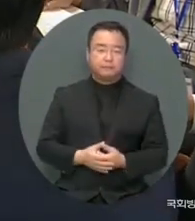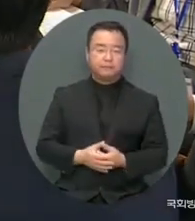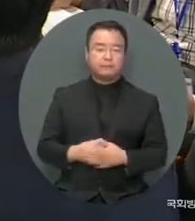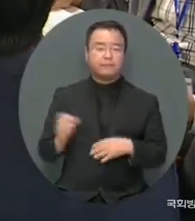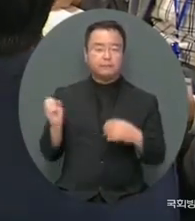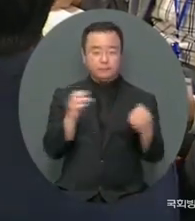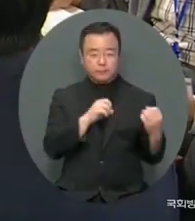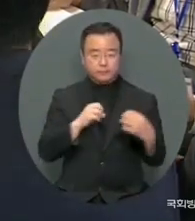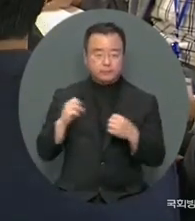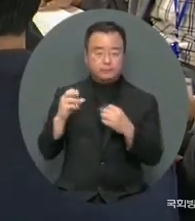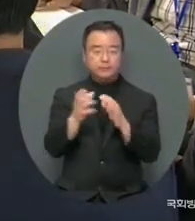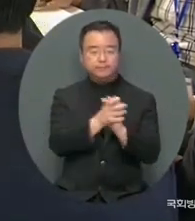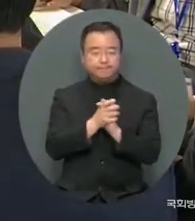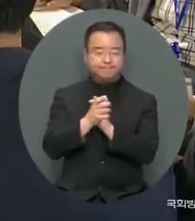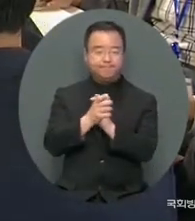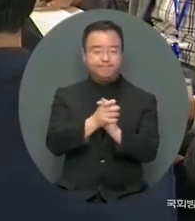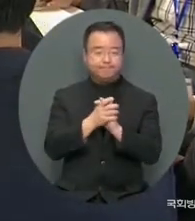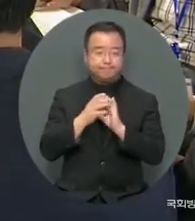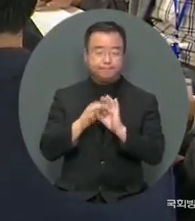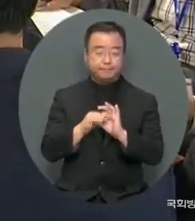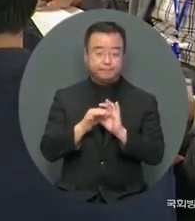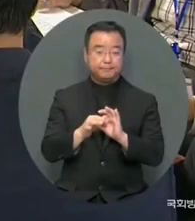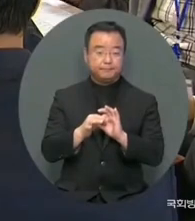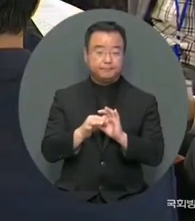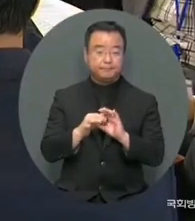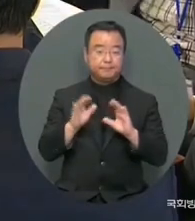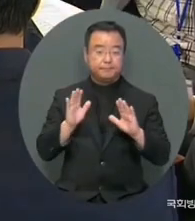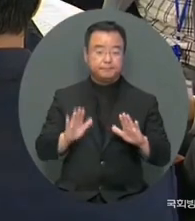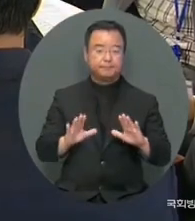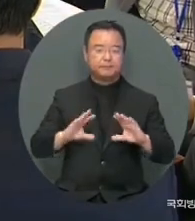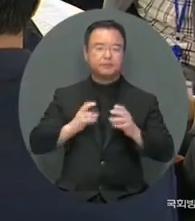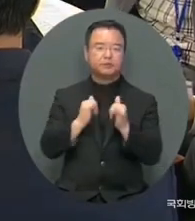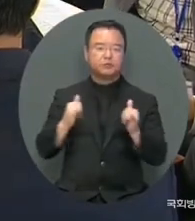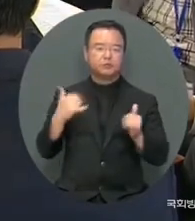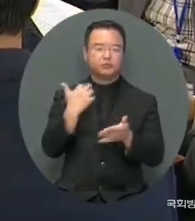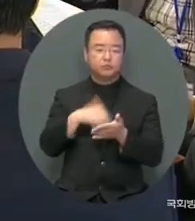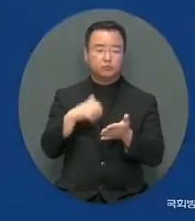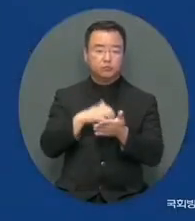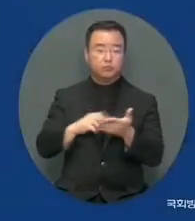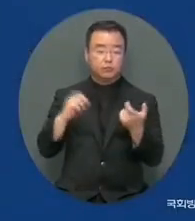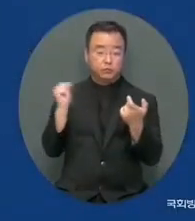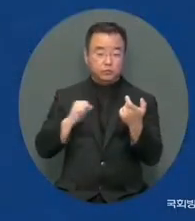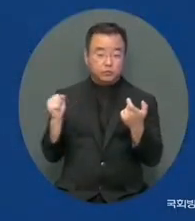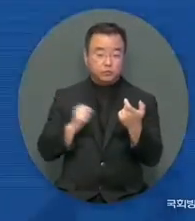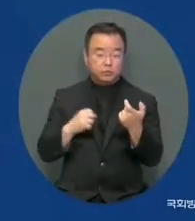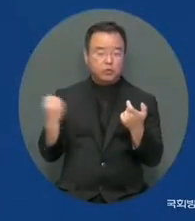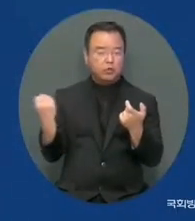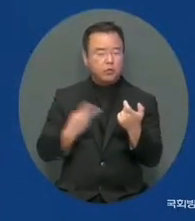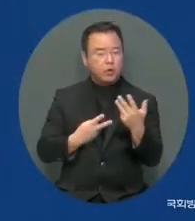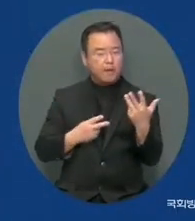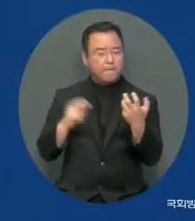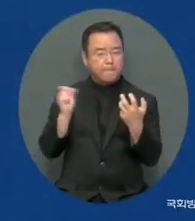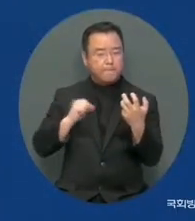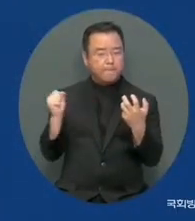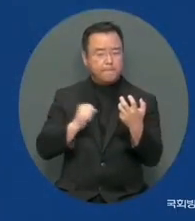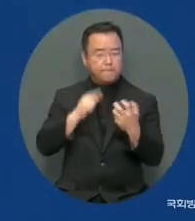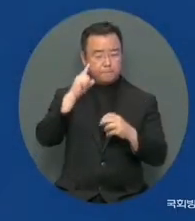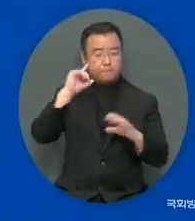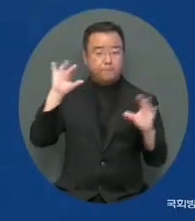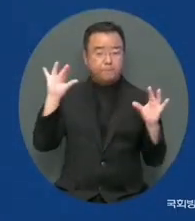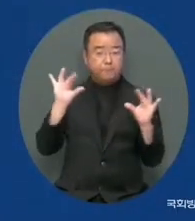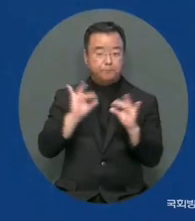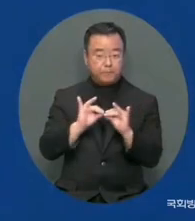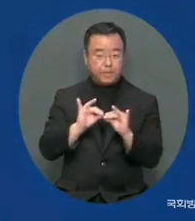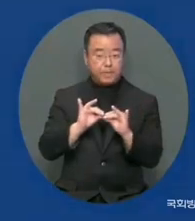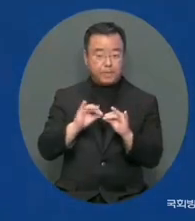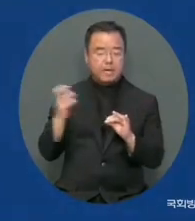대화와 타협을 통해 적어도 국민 60% 또는 80%가 동의하는